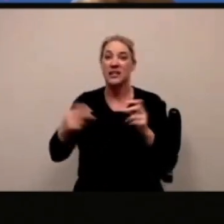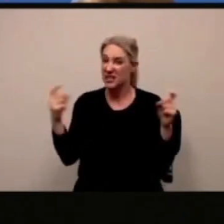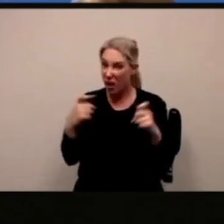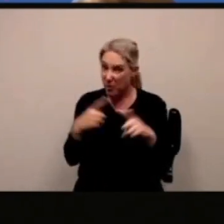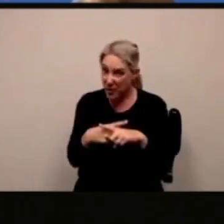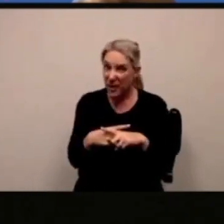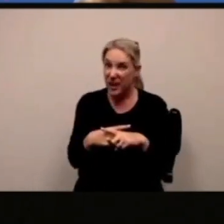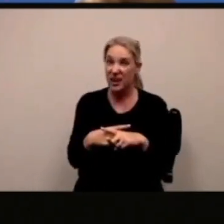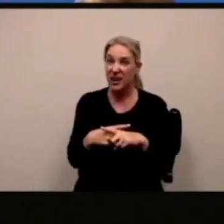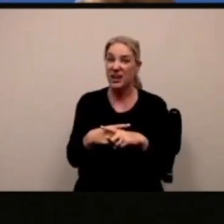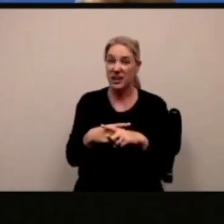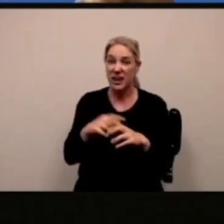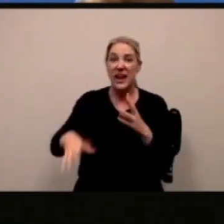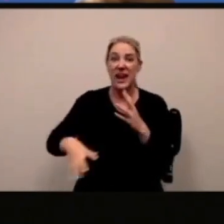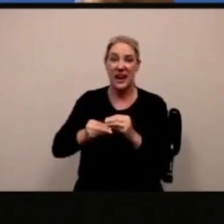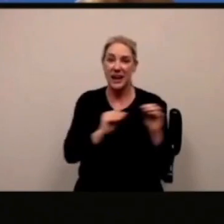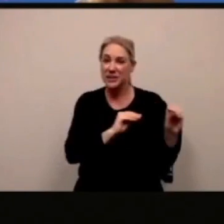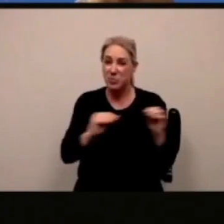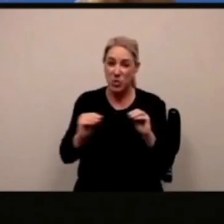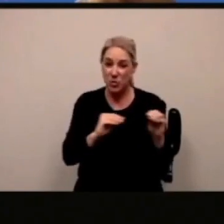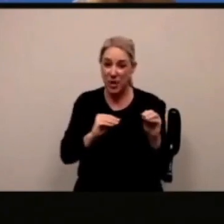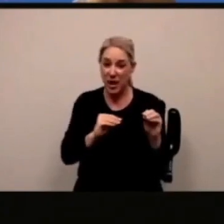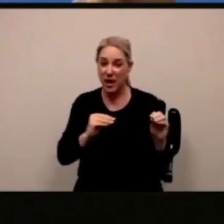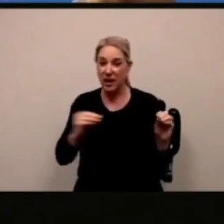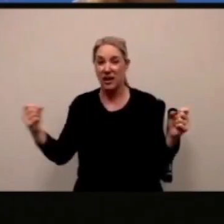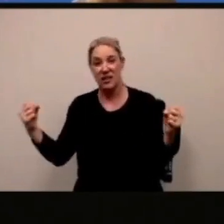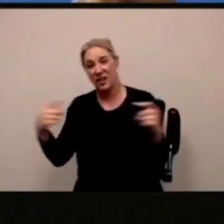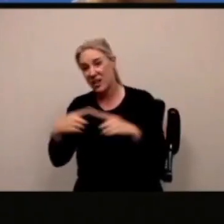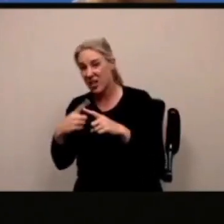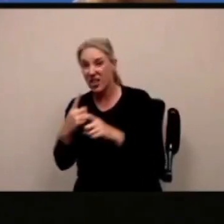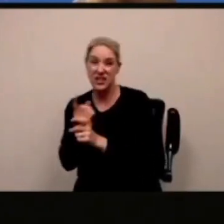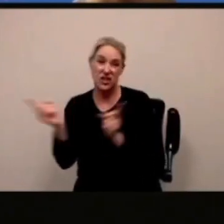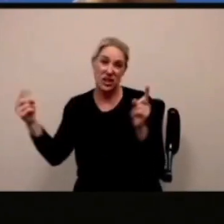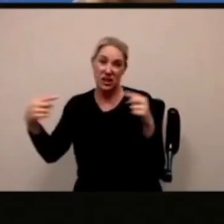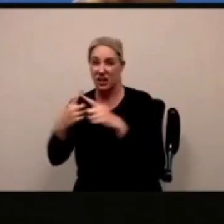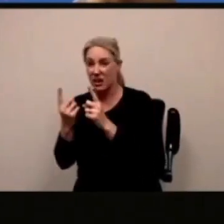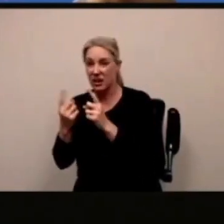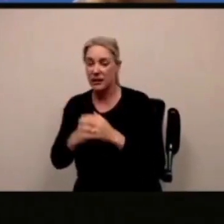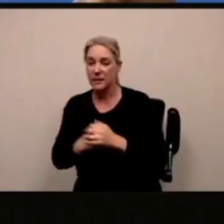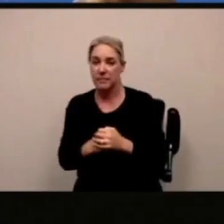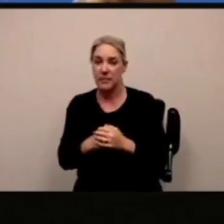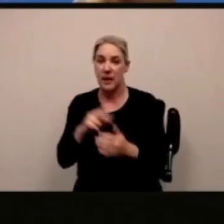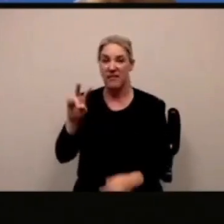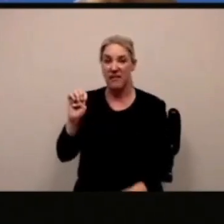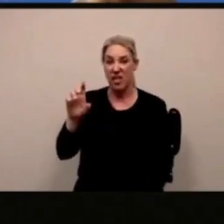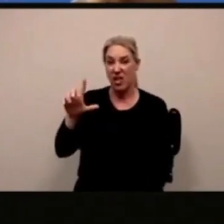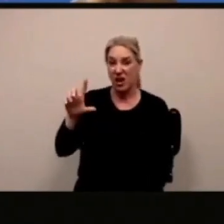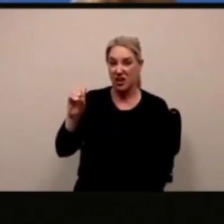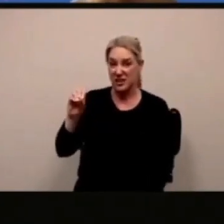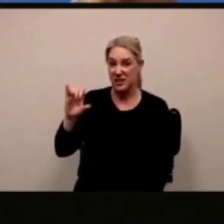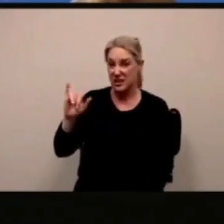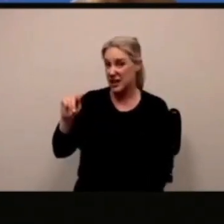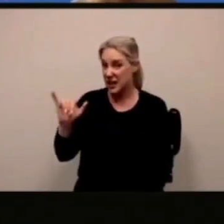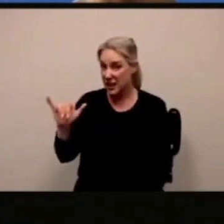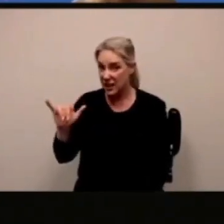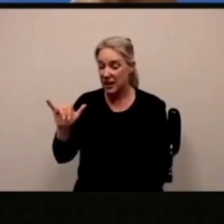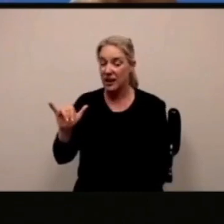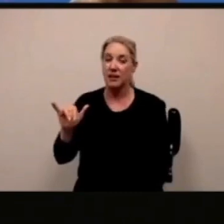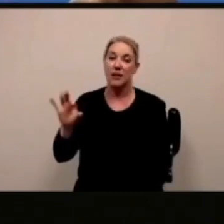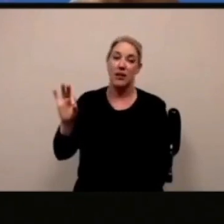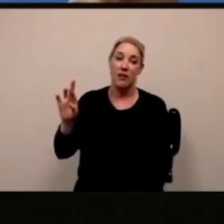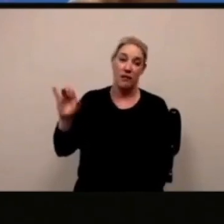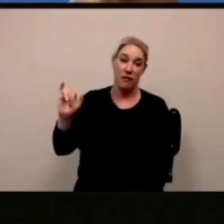あと速度や摩擦やなどの後いろんな行為